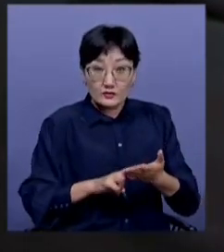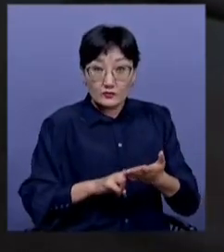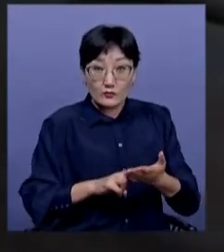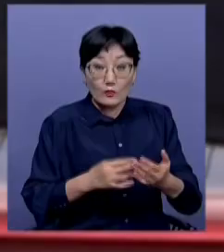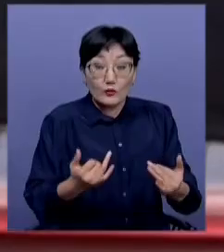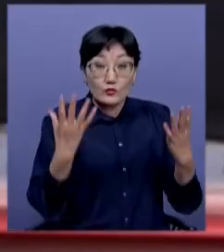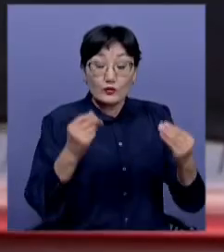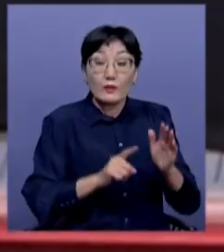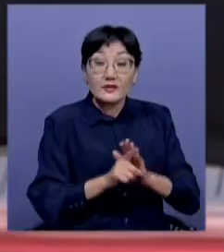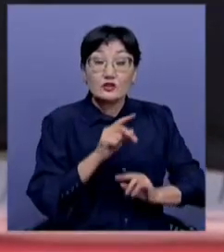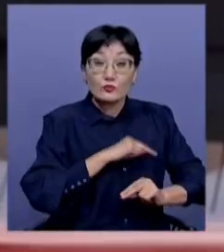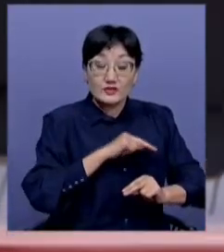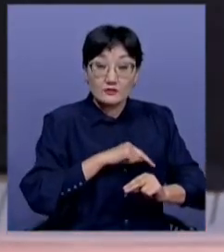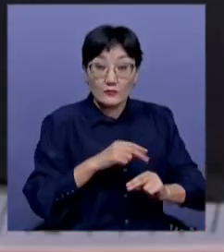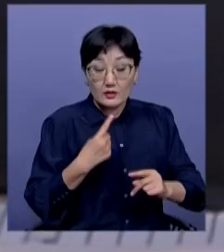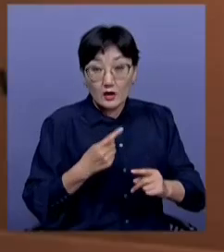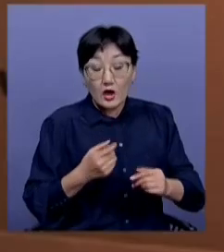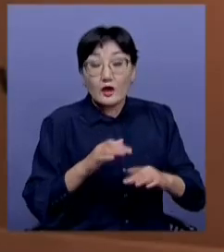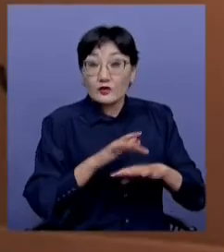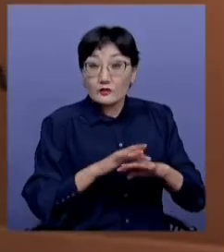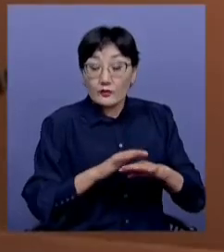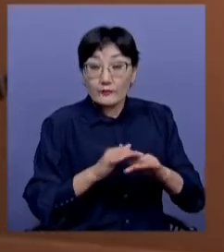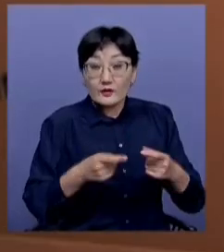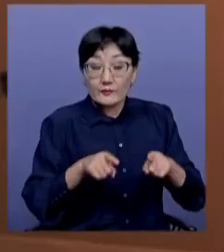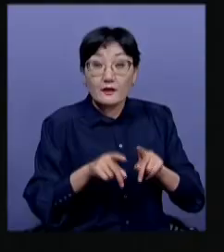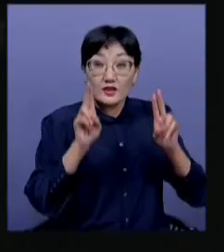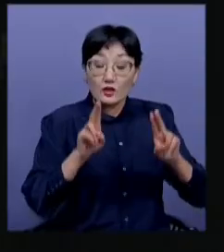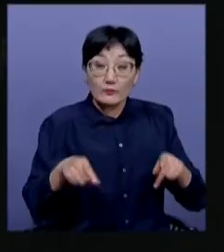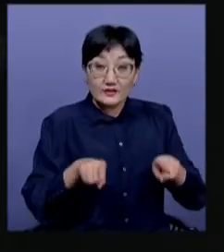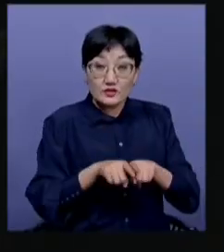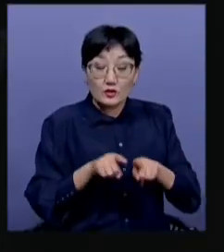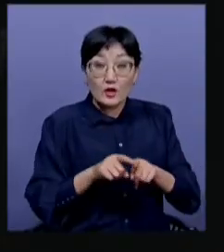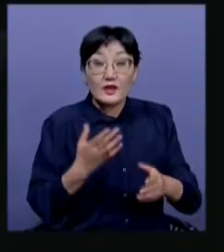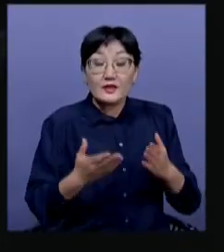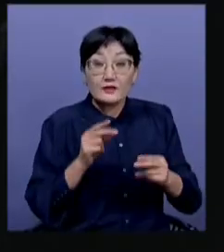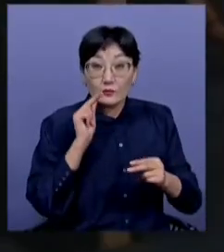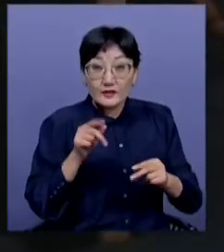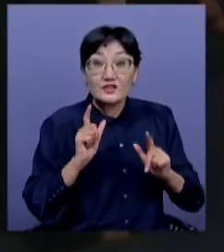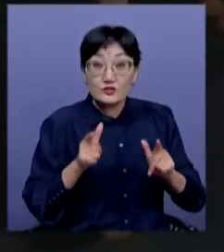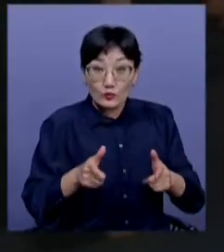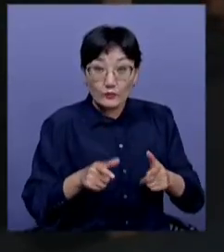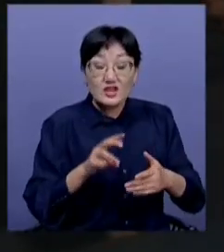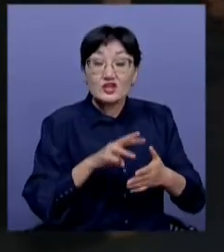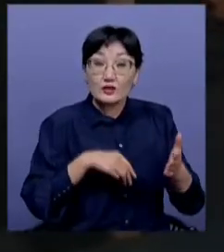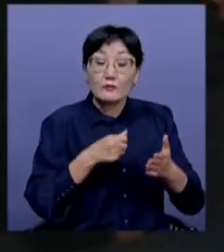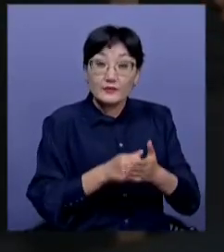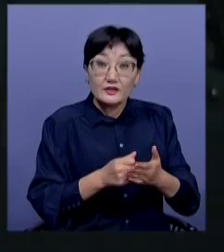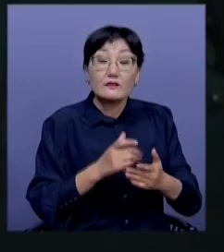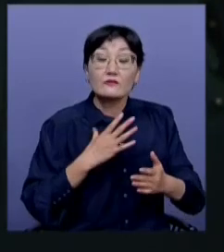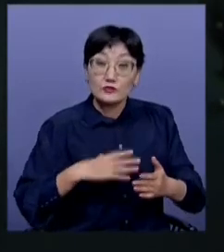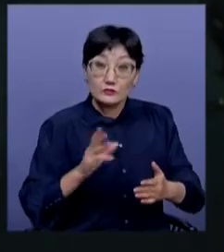жұмыс жасап отыр. Қанша ақталғанмен кешірім жоқ. Талап бәріне бірдей. Айыбын мойындағанмен енді айыппұл төлеуге тура